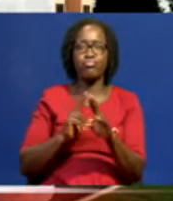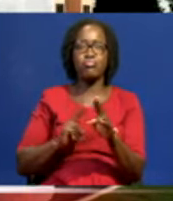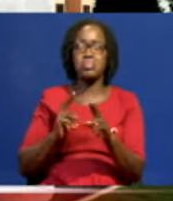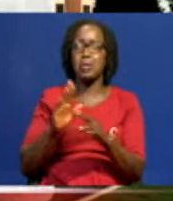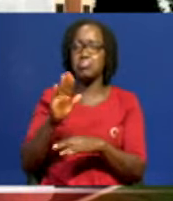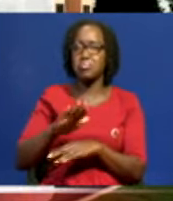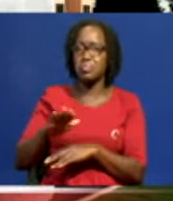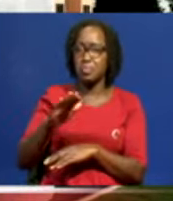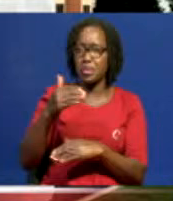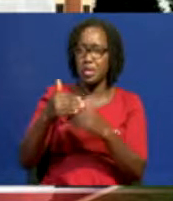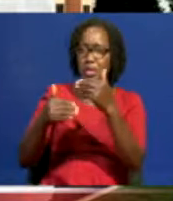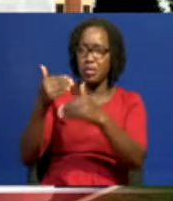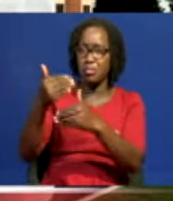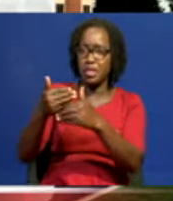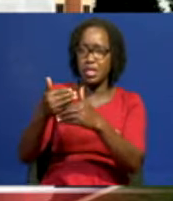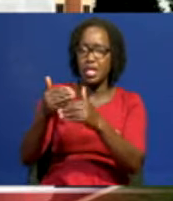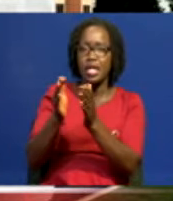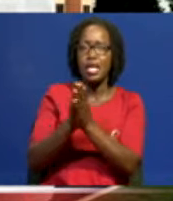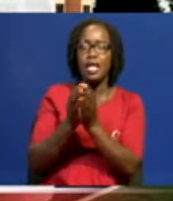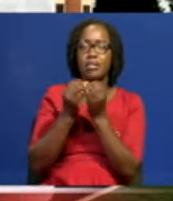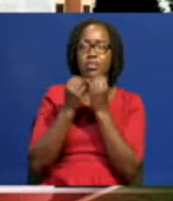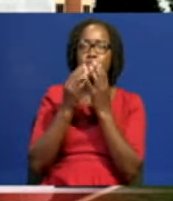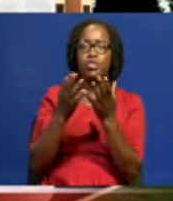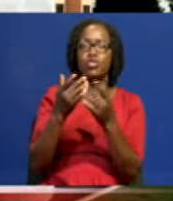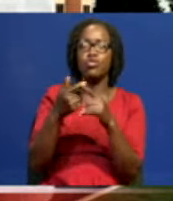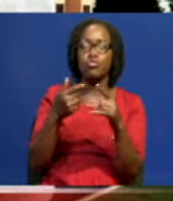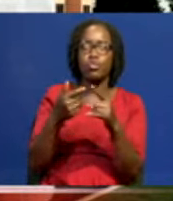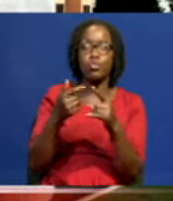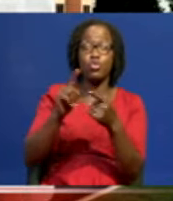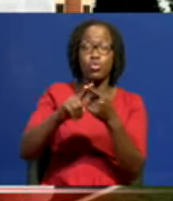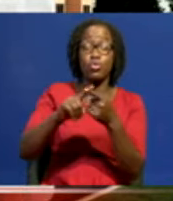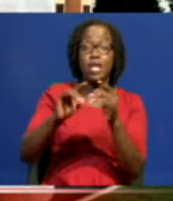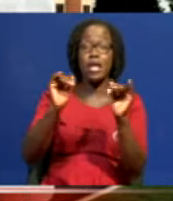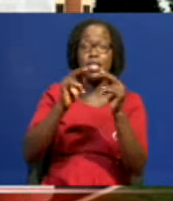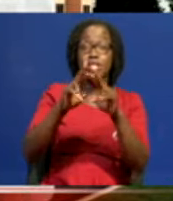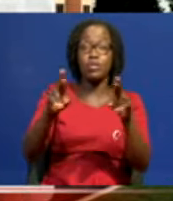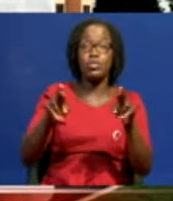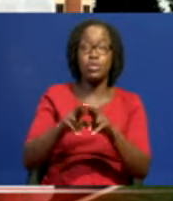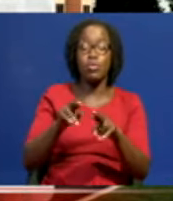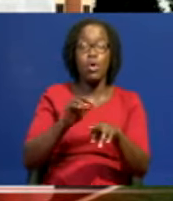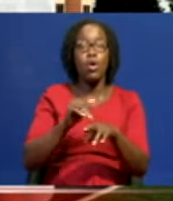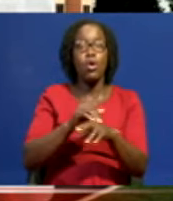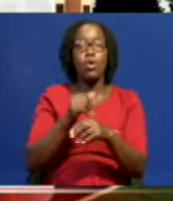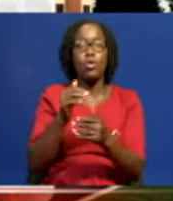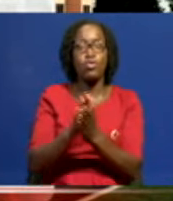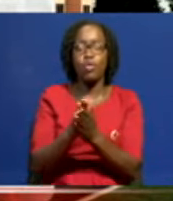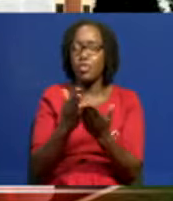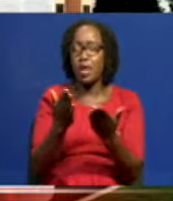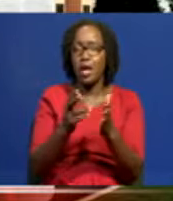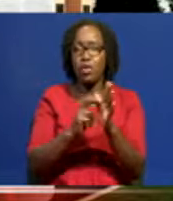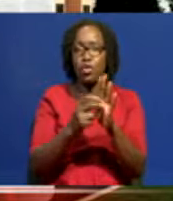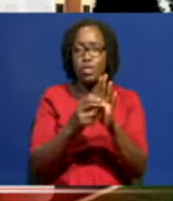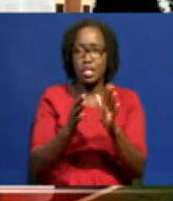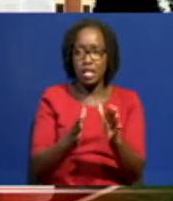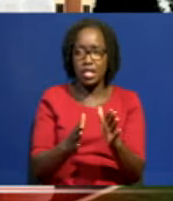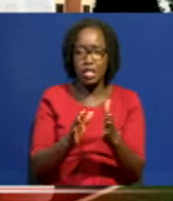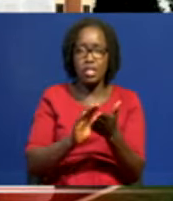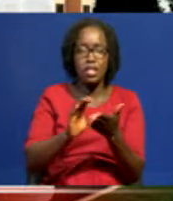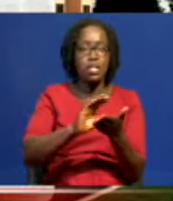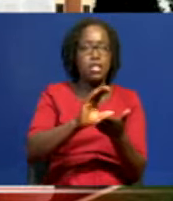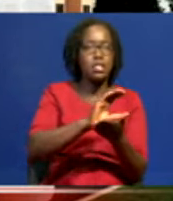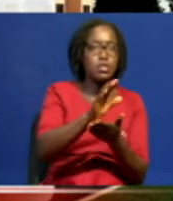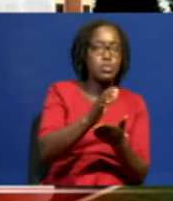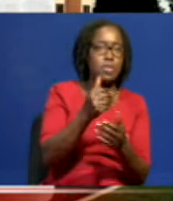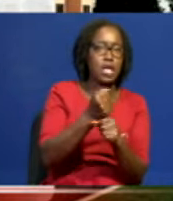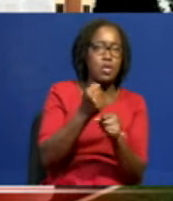ujenzi, Wahome katika taarifa yake kwenye vyumba vya habari alitoa wito kwa wastawishaji wa kandarasi, wasambazaji na